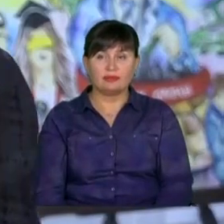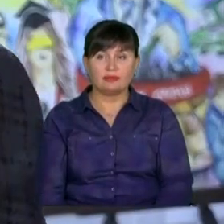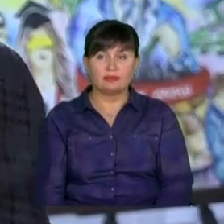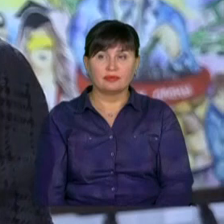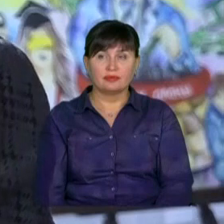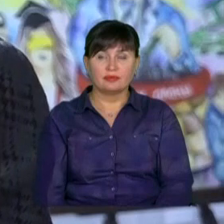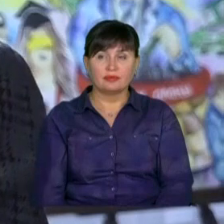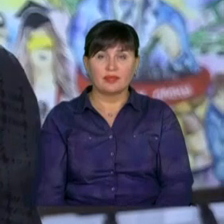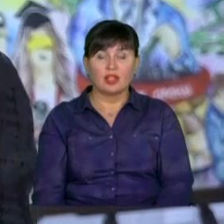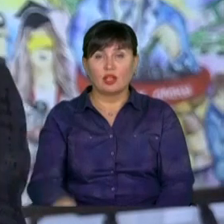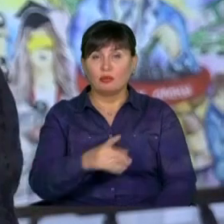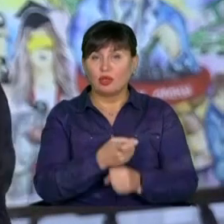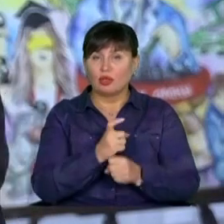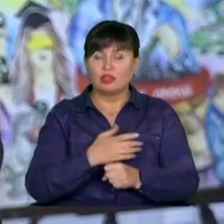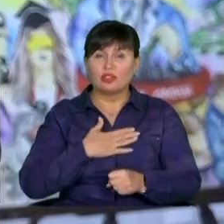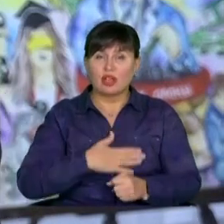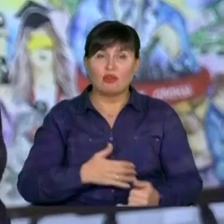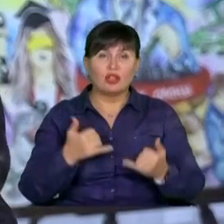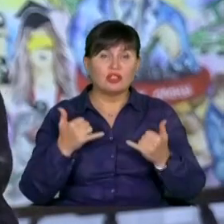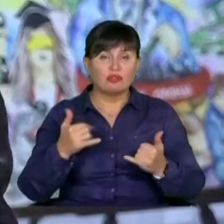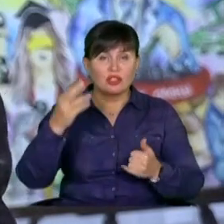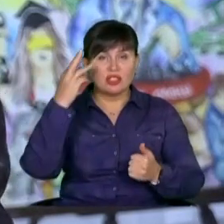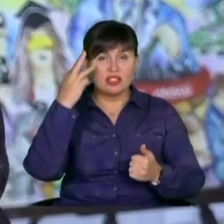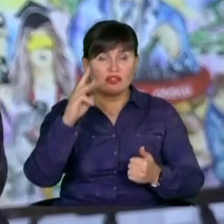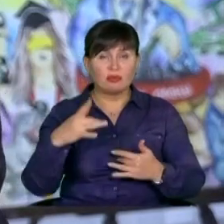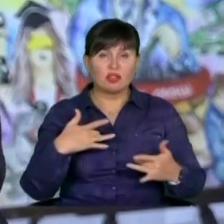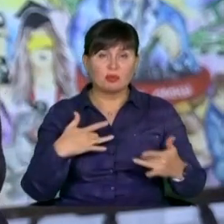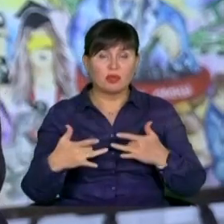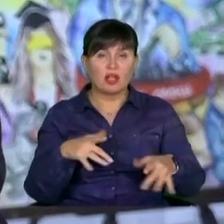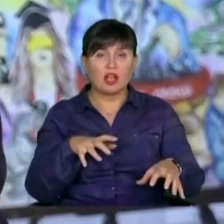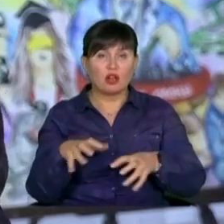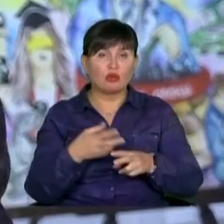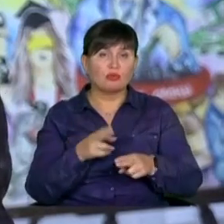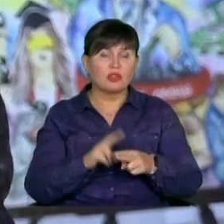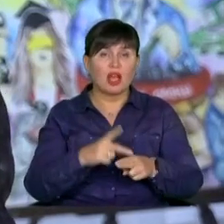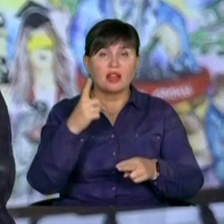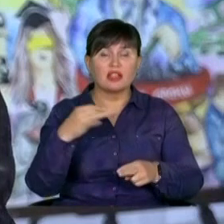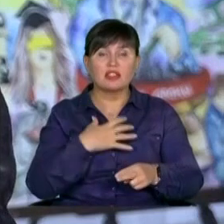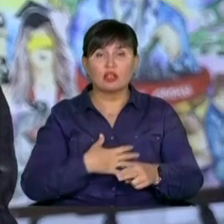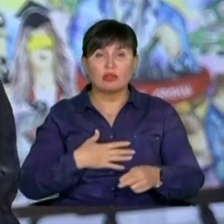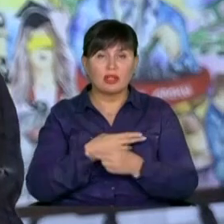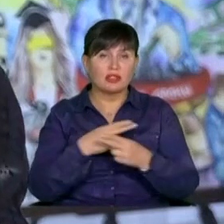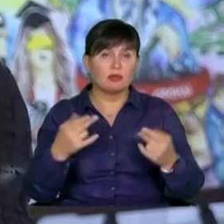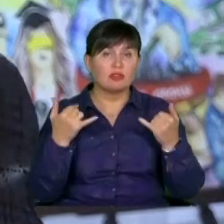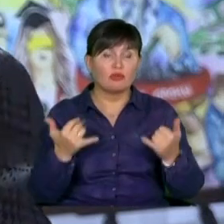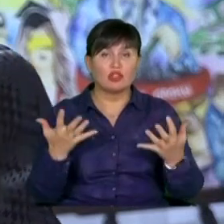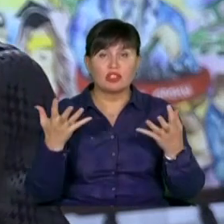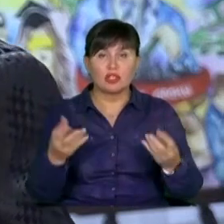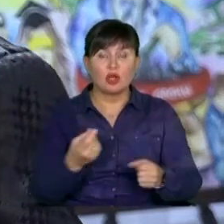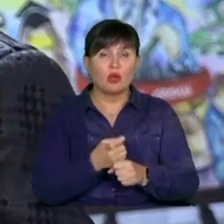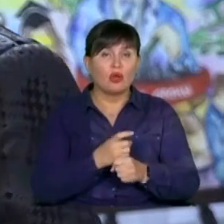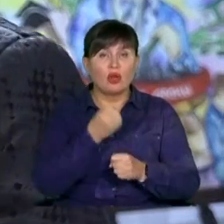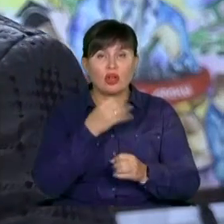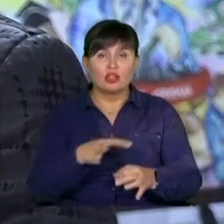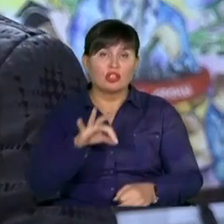форма Мы очень довольны сегодняшним современным спектаклем коррупция - это одна из актуальных тем сегодняшнего дня очень хорошо